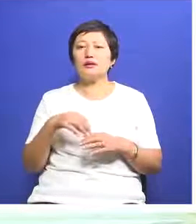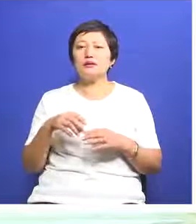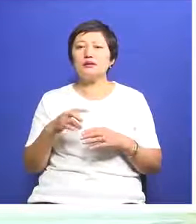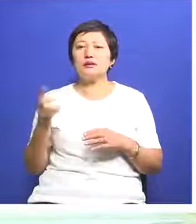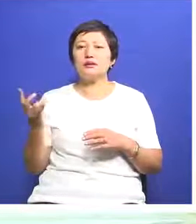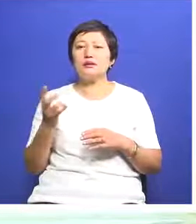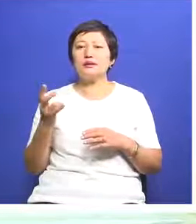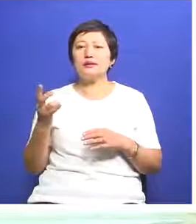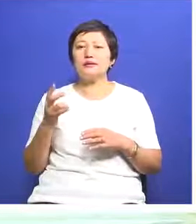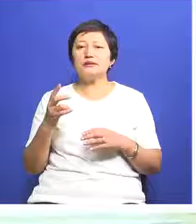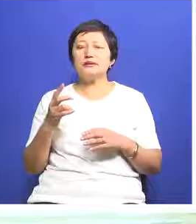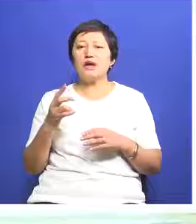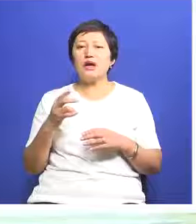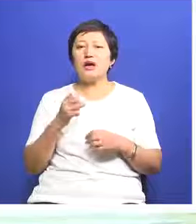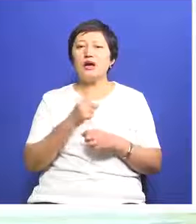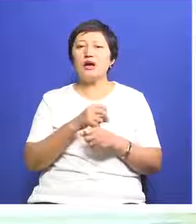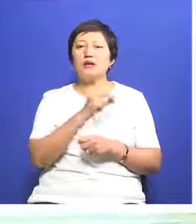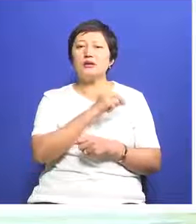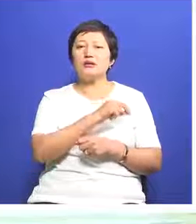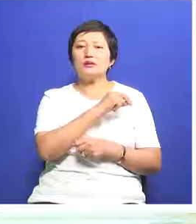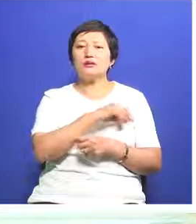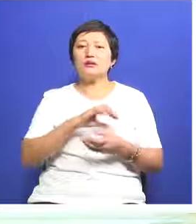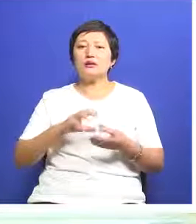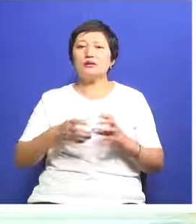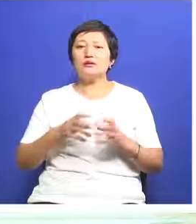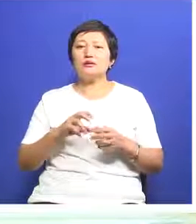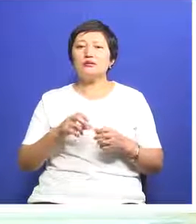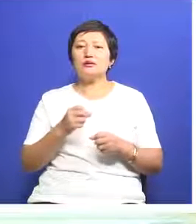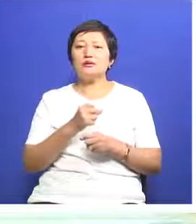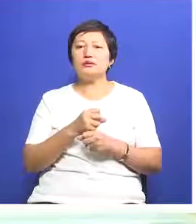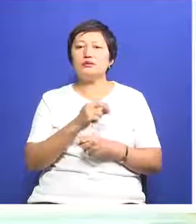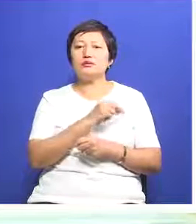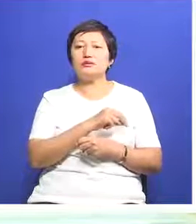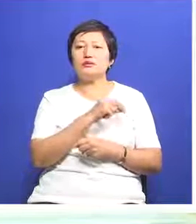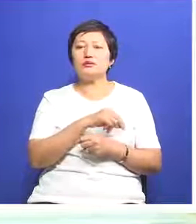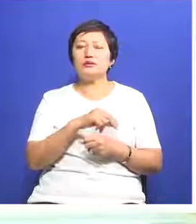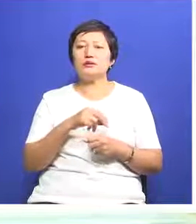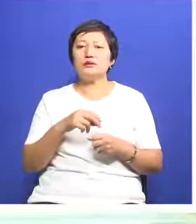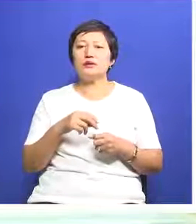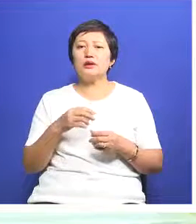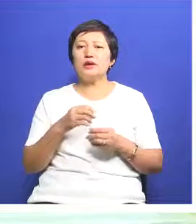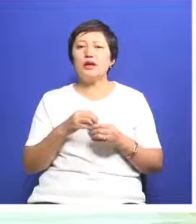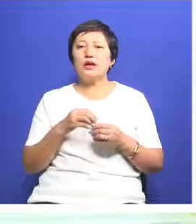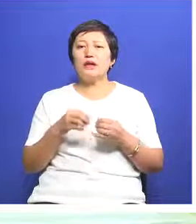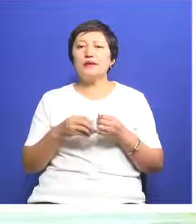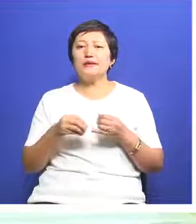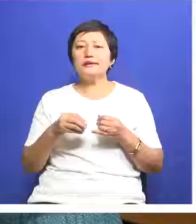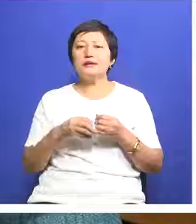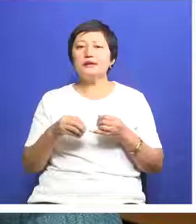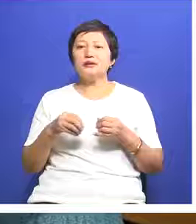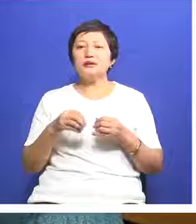негізгі айналысатын жұмысы ауыл шаруашылық жұмыстары. Оның ішінде мынау егін салу,